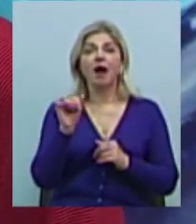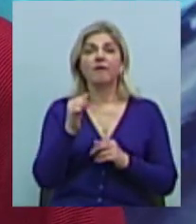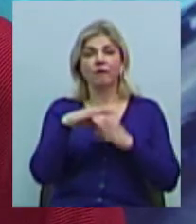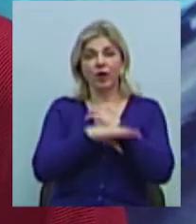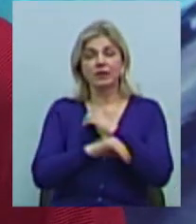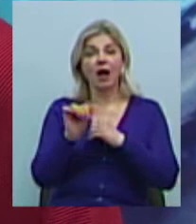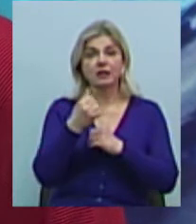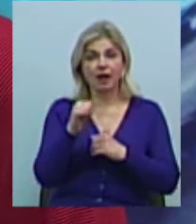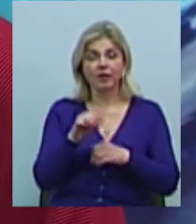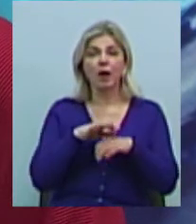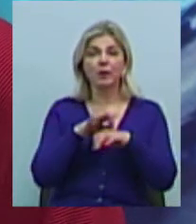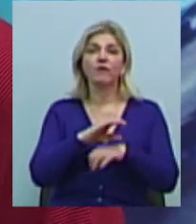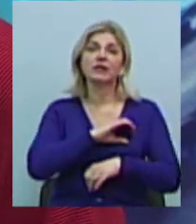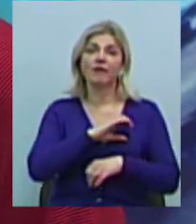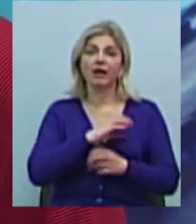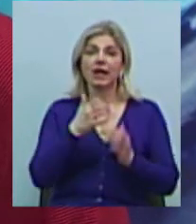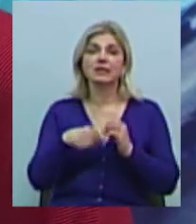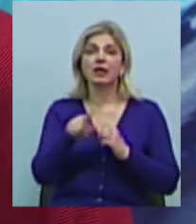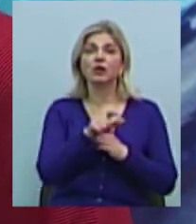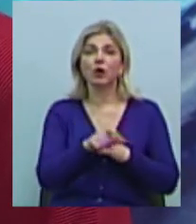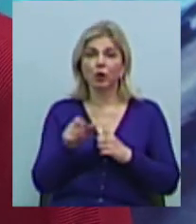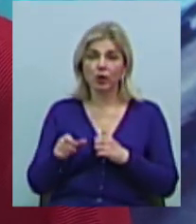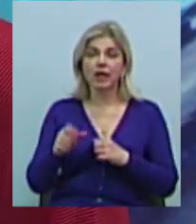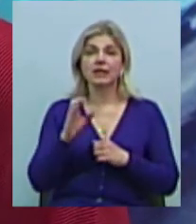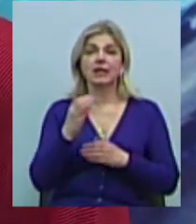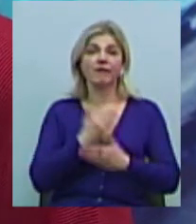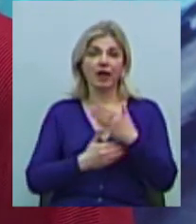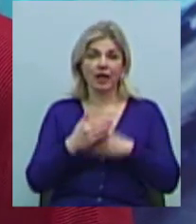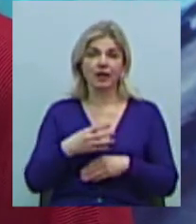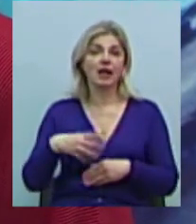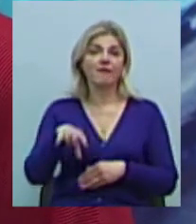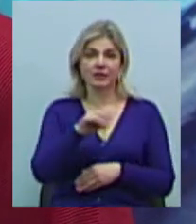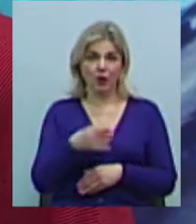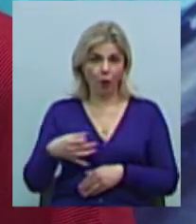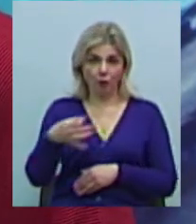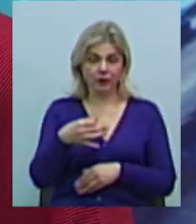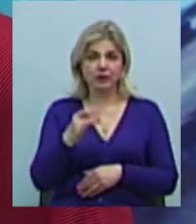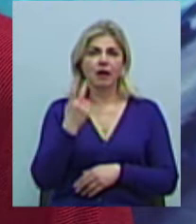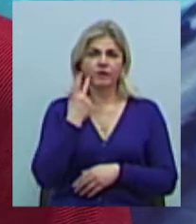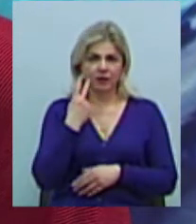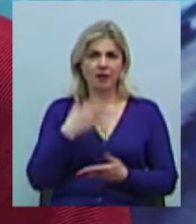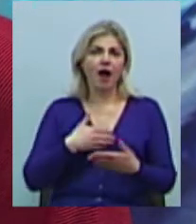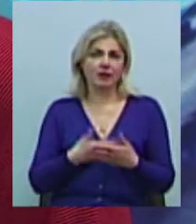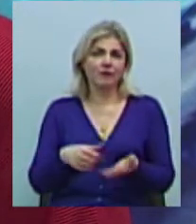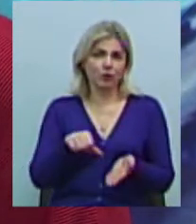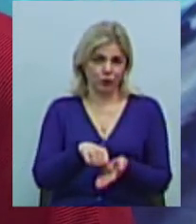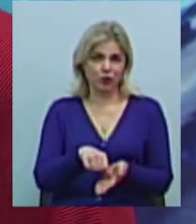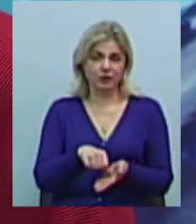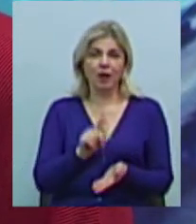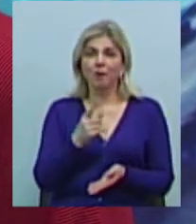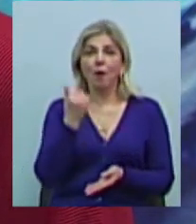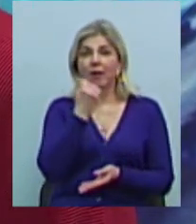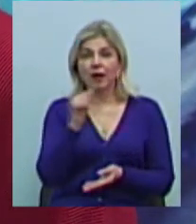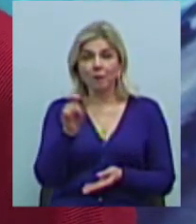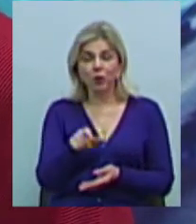В кінці серпня проводиться спартакіада серед людей з інвалідністю всієї області. І постійно всі активно беруть в ній участь, тому що